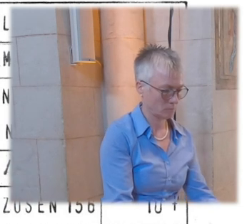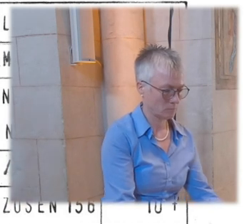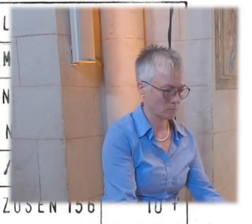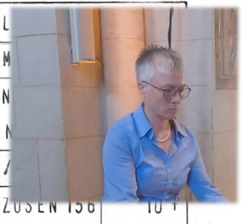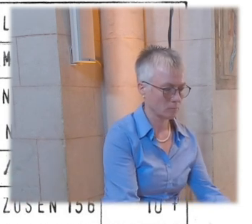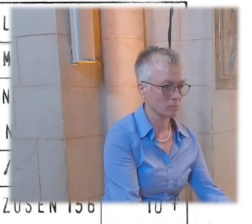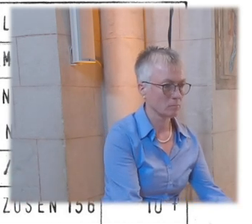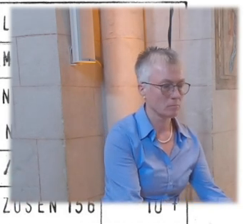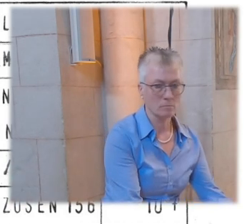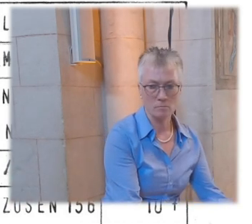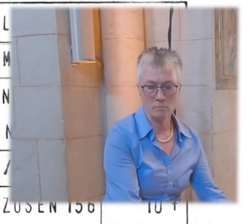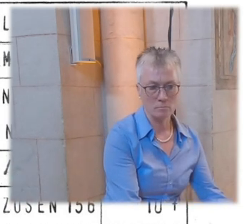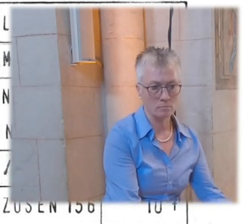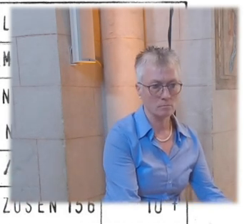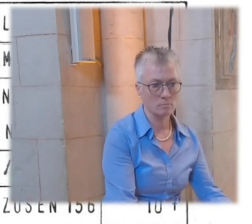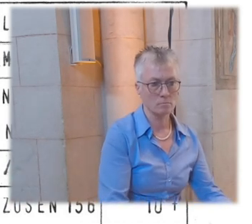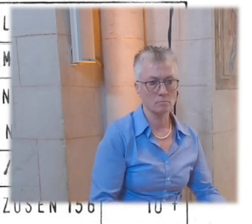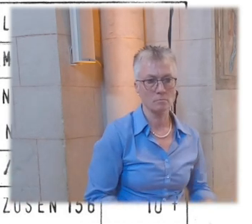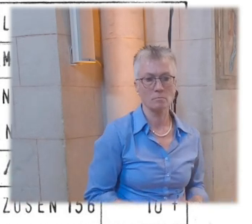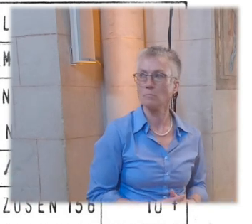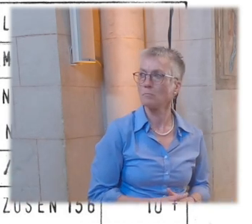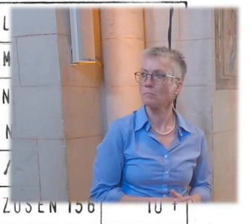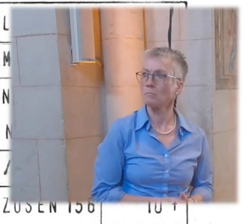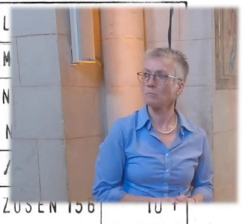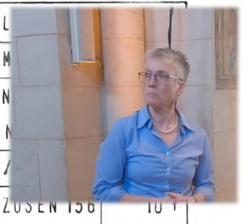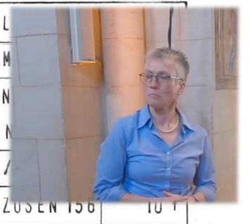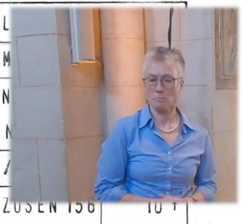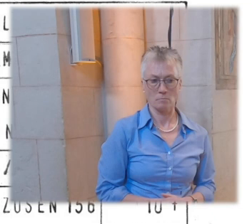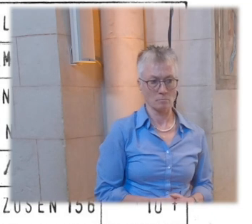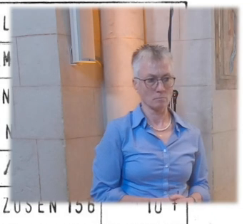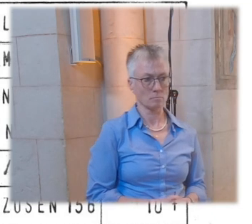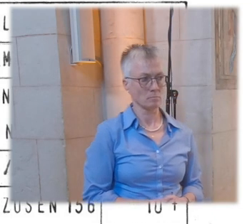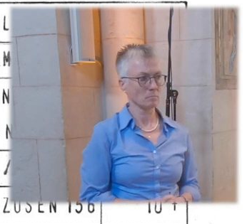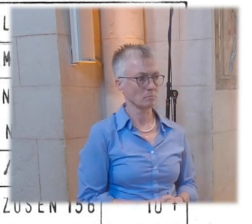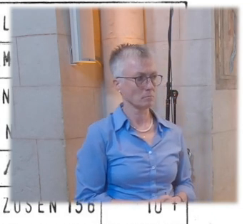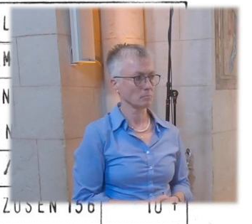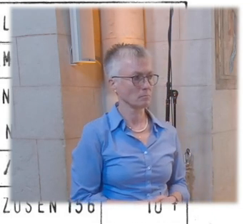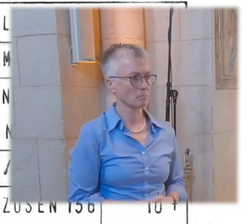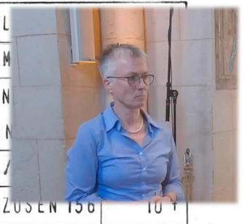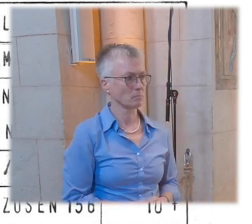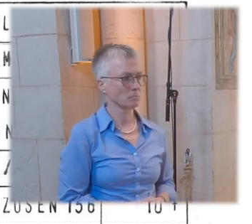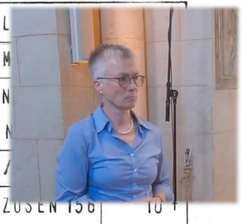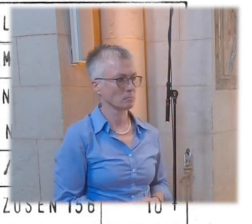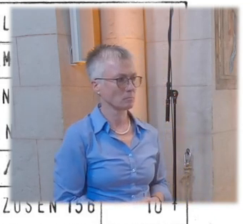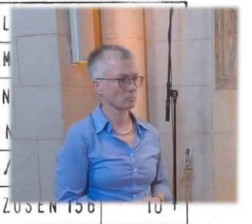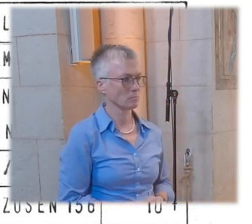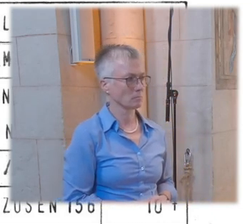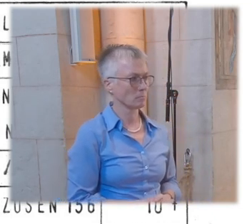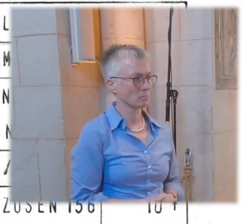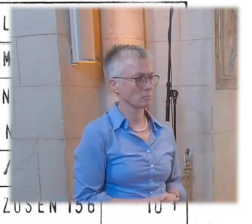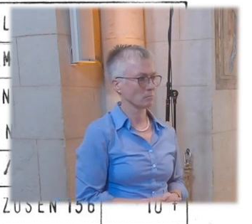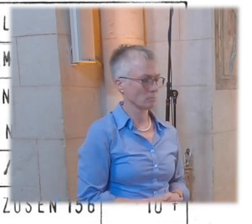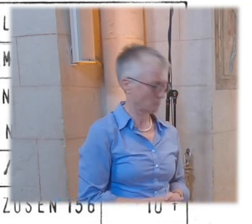andere Geistliche, von denen auch einige mittlerweile selig gesprochen sind. Zum